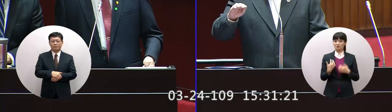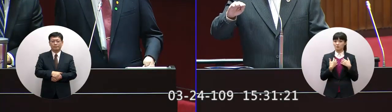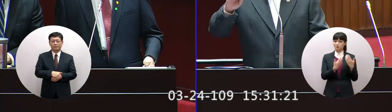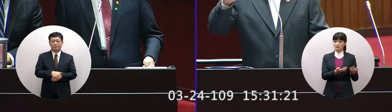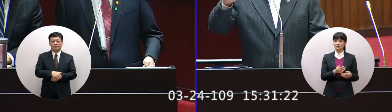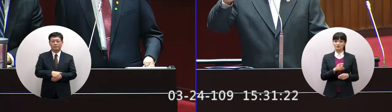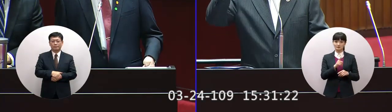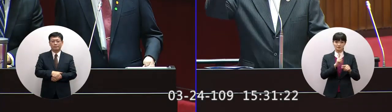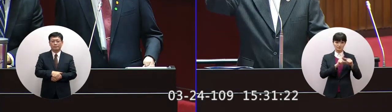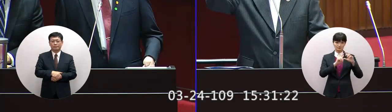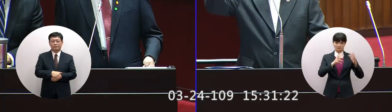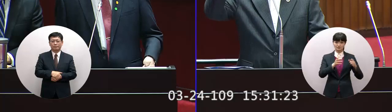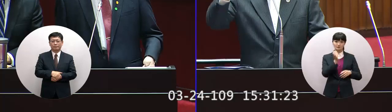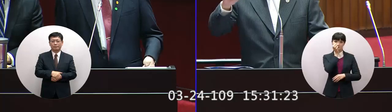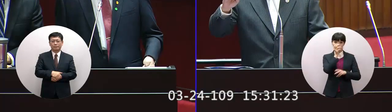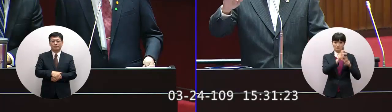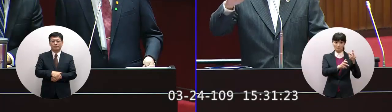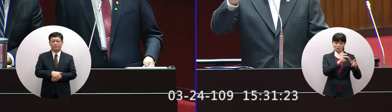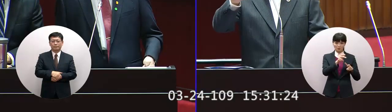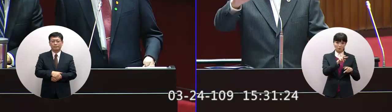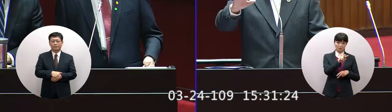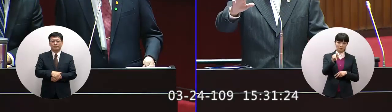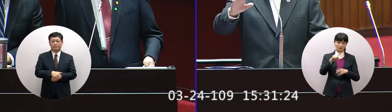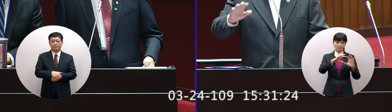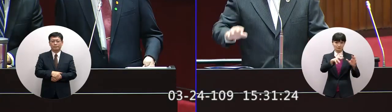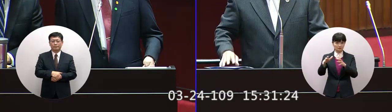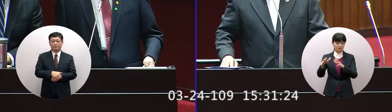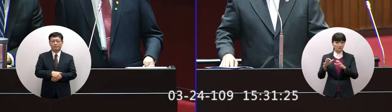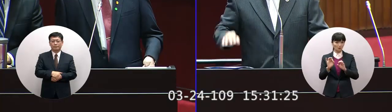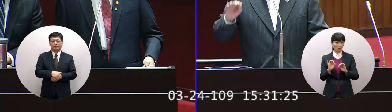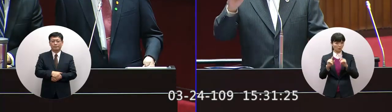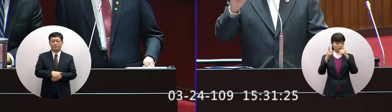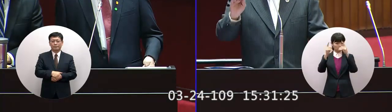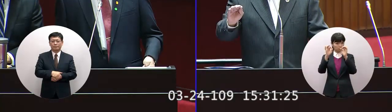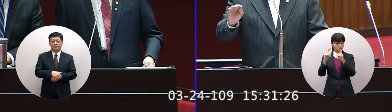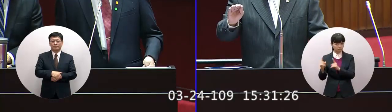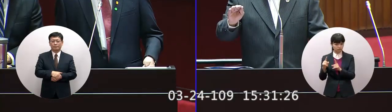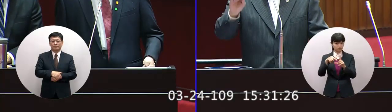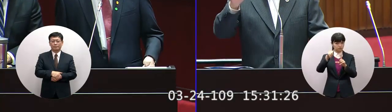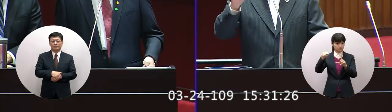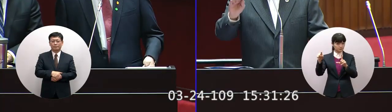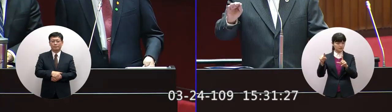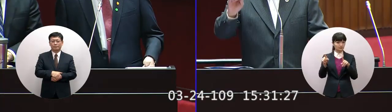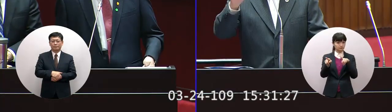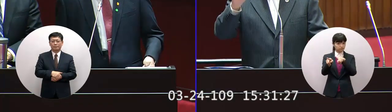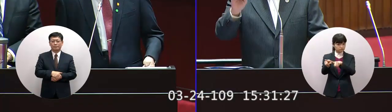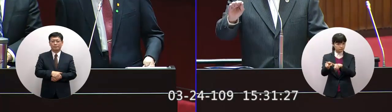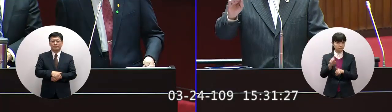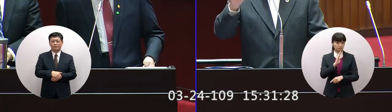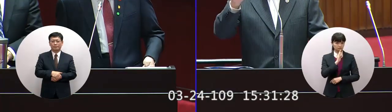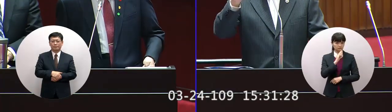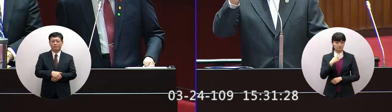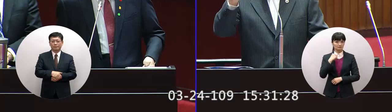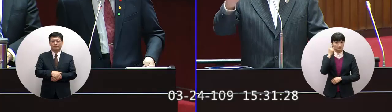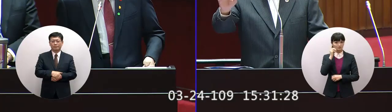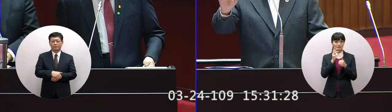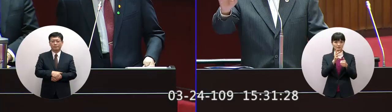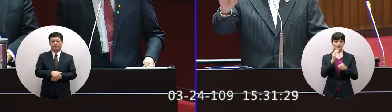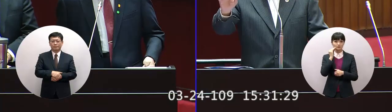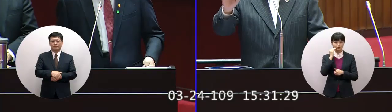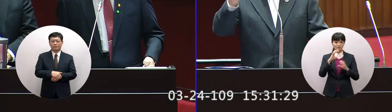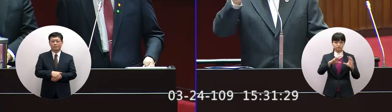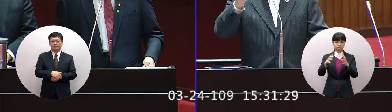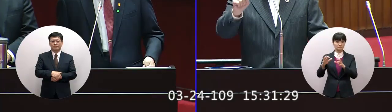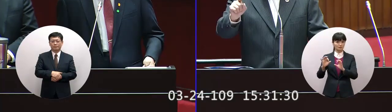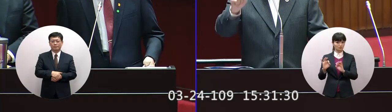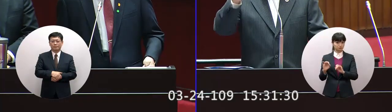据国际油价的起伏来做调整。那么我们问的是，国际油价上涨的